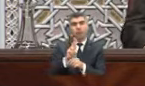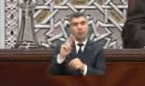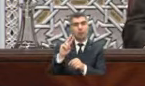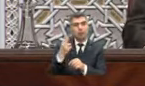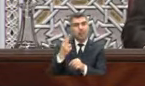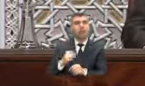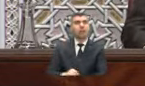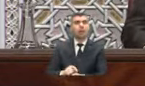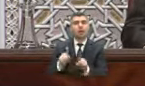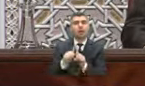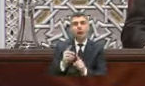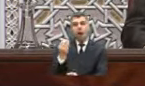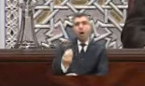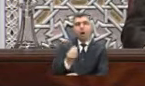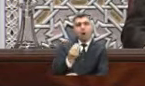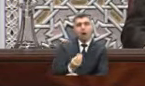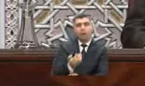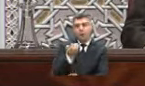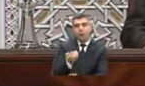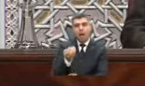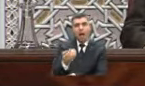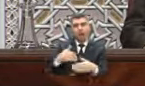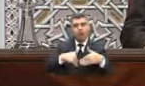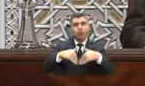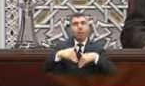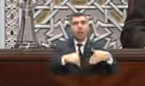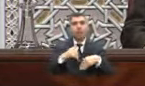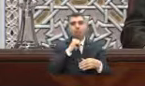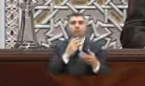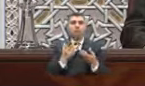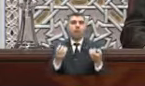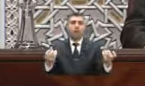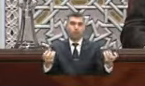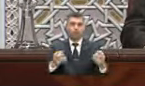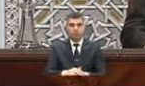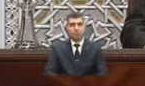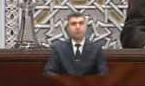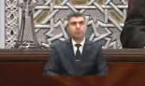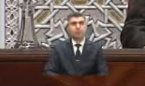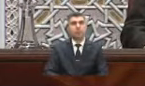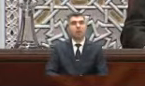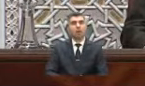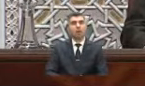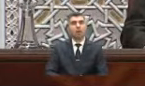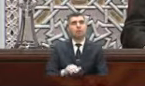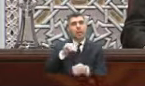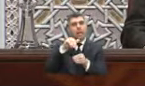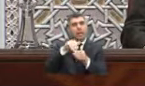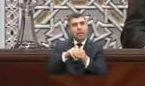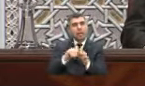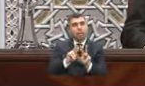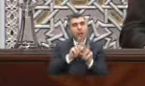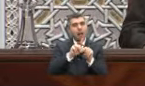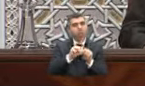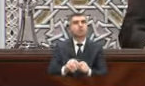تنامي ظاهرة أطفار الشوارع للسيدات والسادة النواب المحترمين من فريق التجمع الدستوري. تفضل أحد واضع